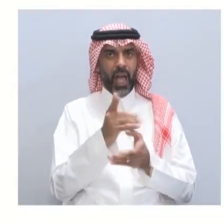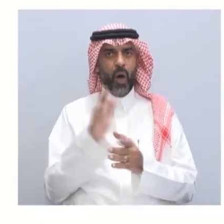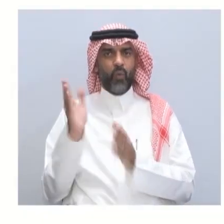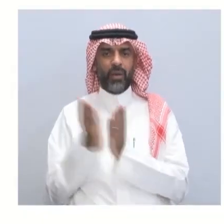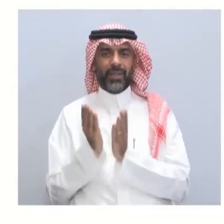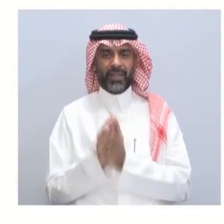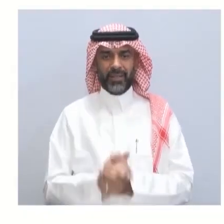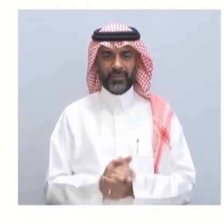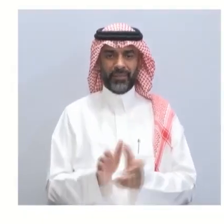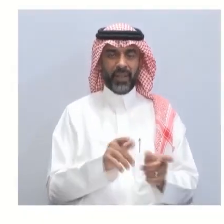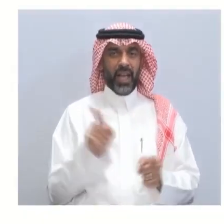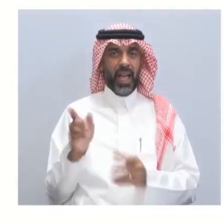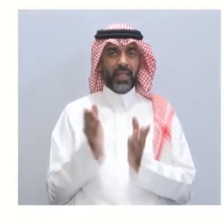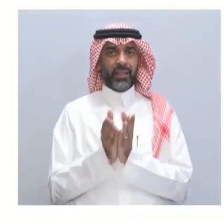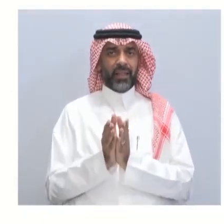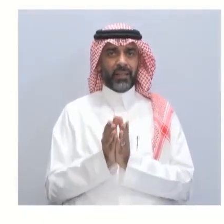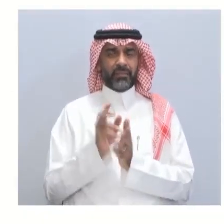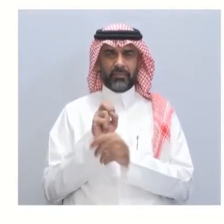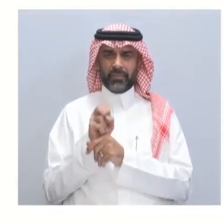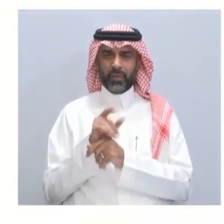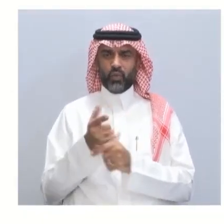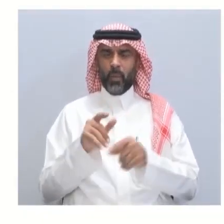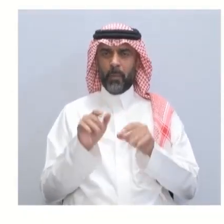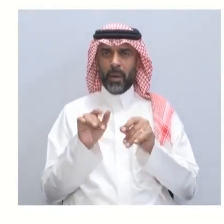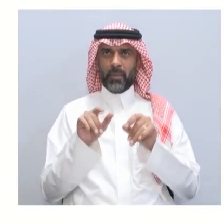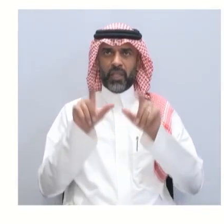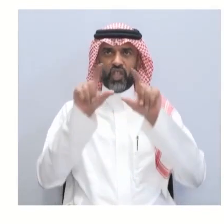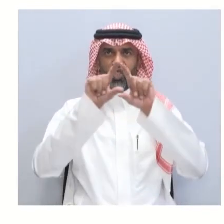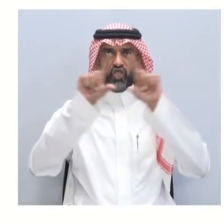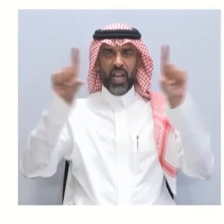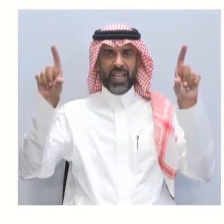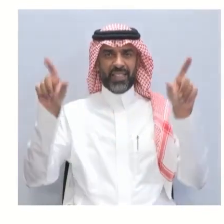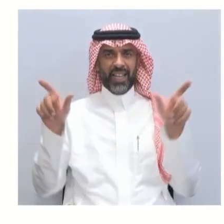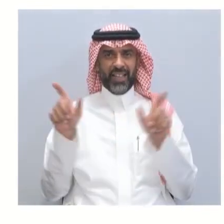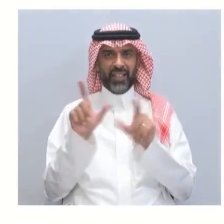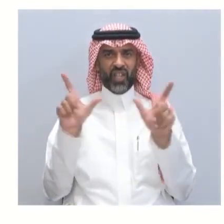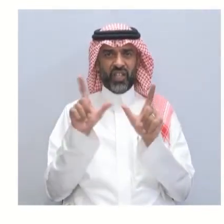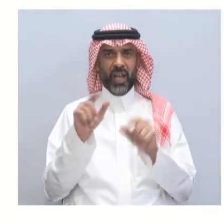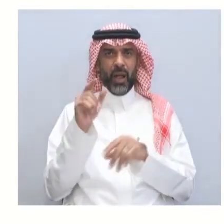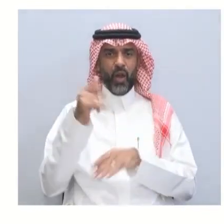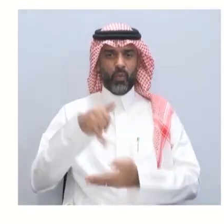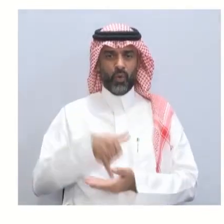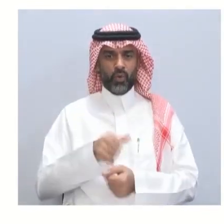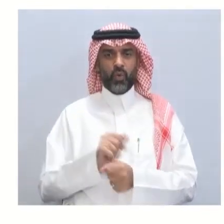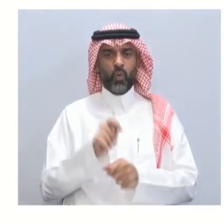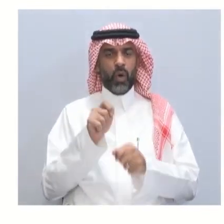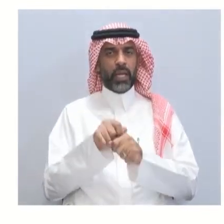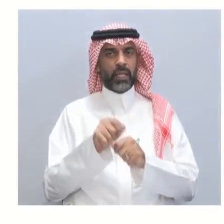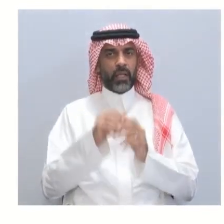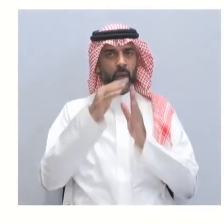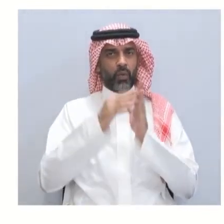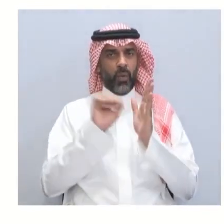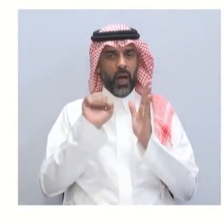في هذا الدرس تحدثنا عن برمجه شاشات المدن عن انشاء المحتوى الخاص بقائمه